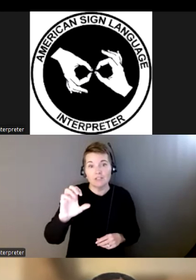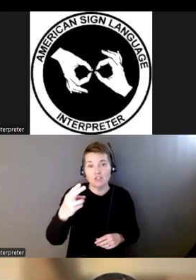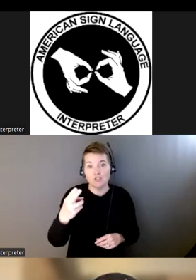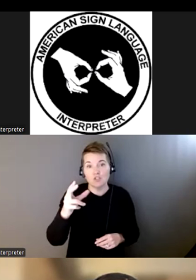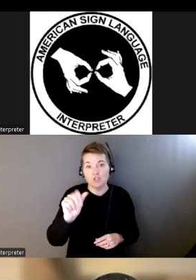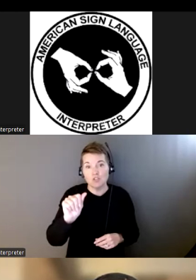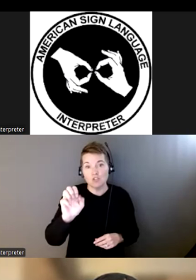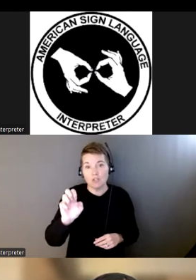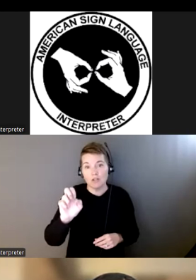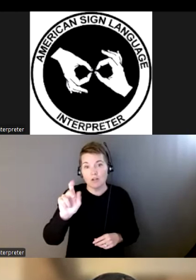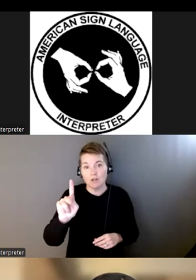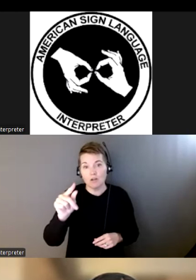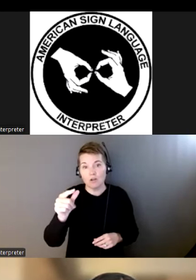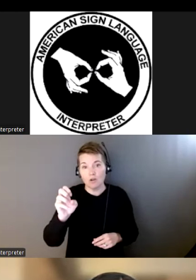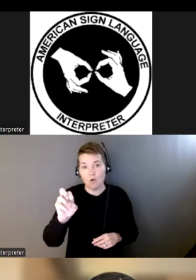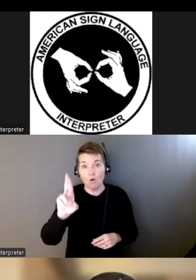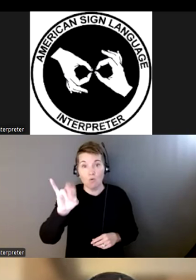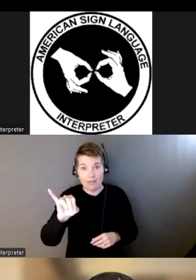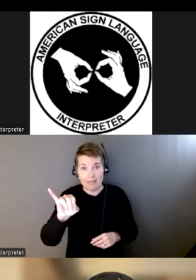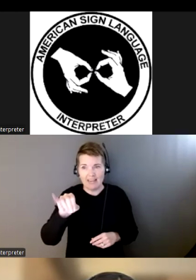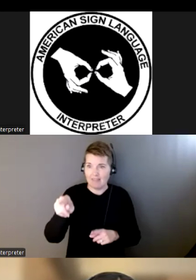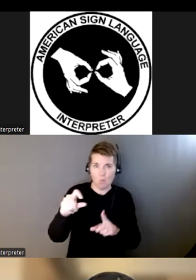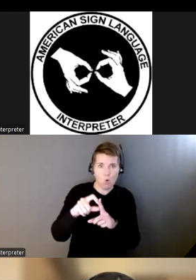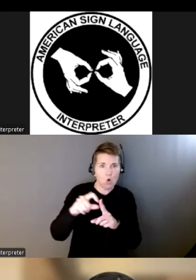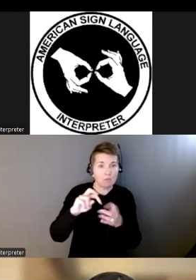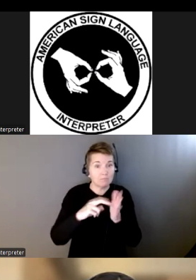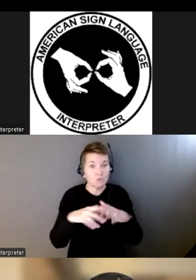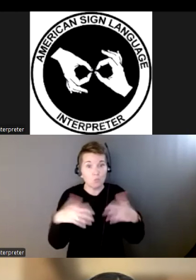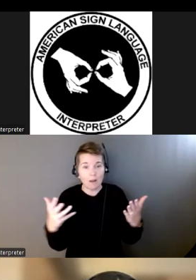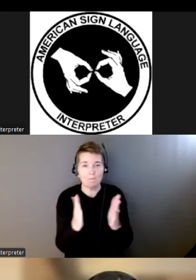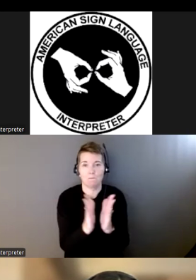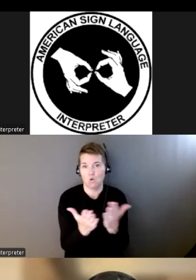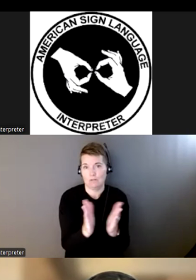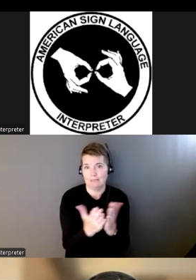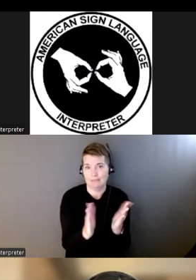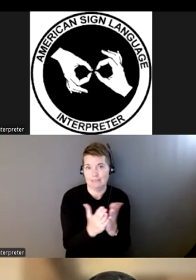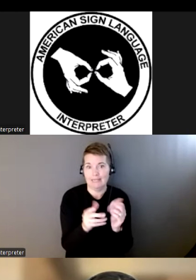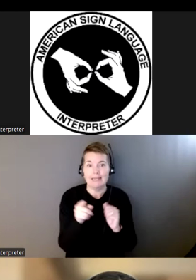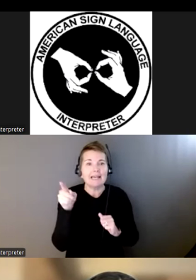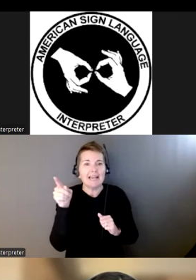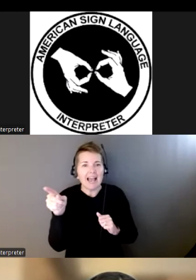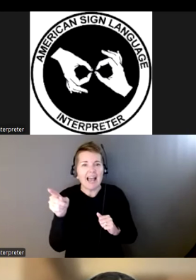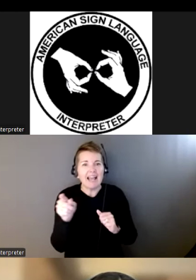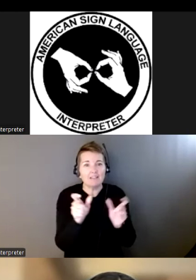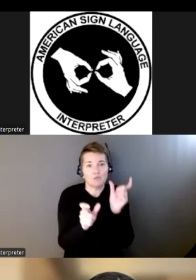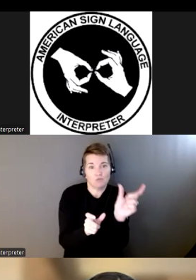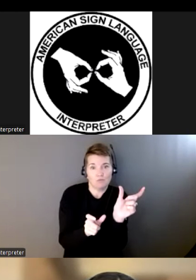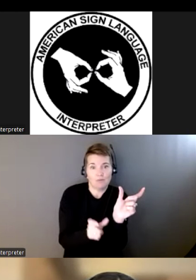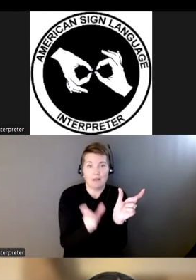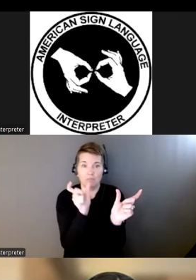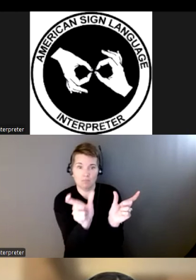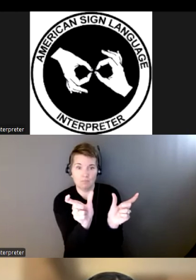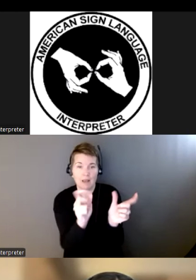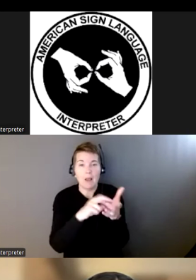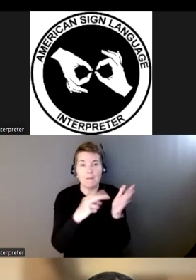in Korean, and the suffix 거리 loosely translates to things, leaving us with a painting style